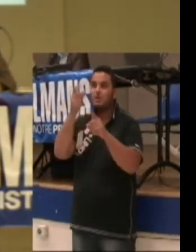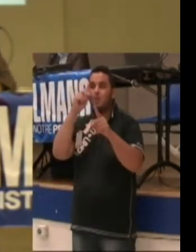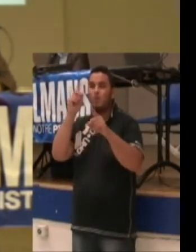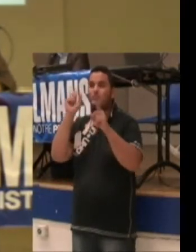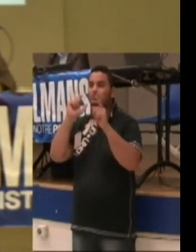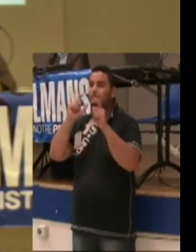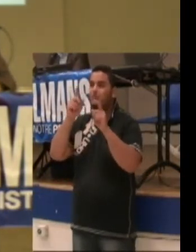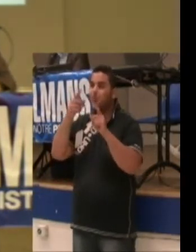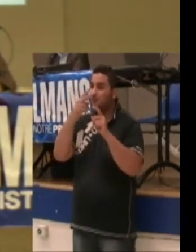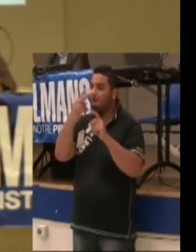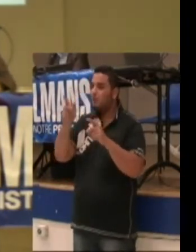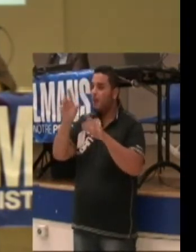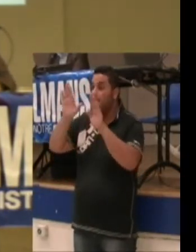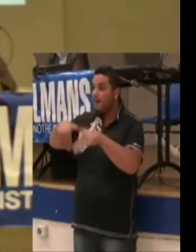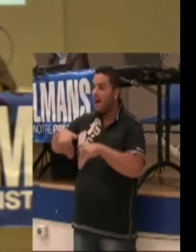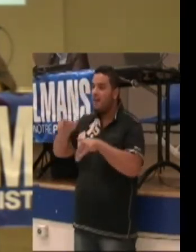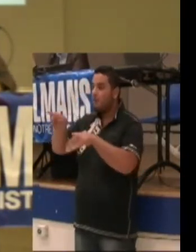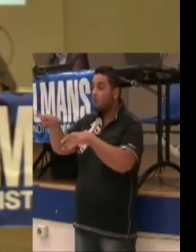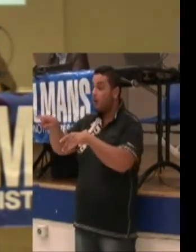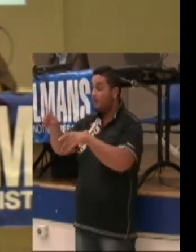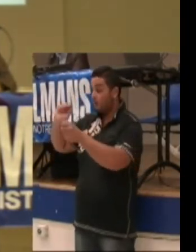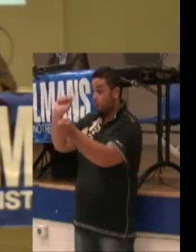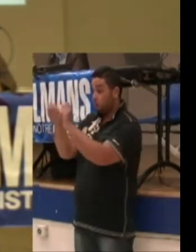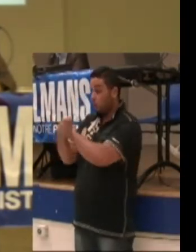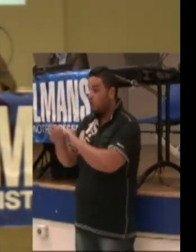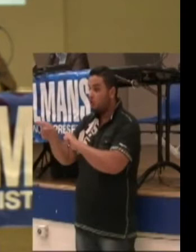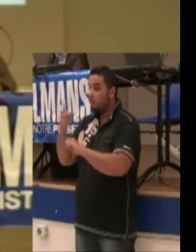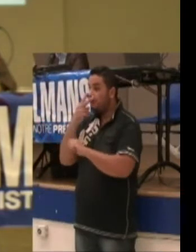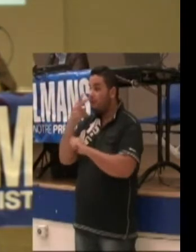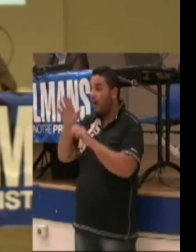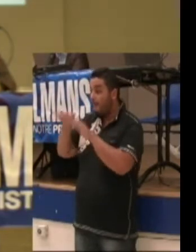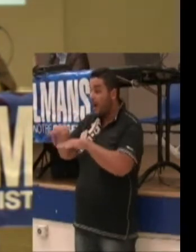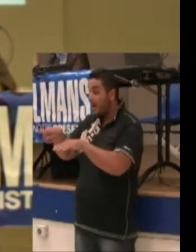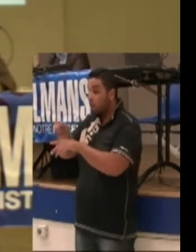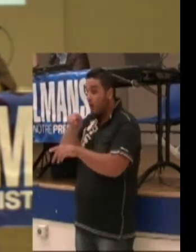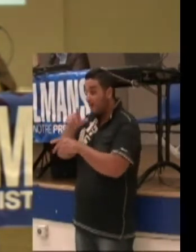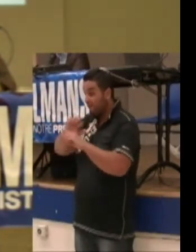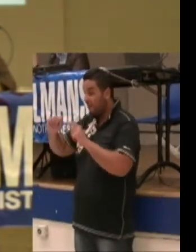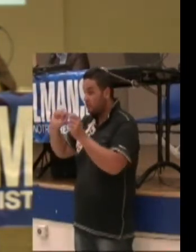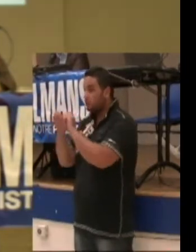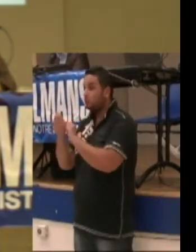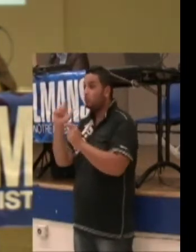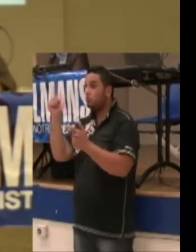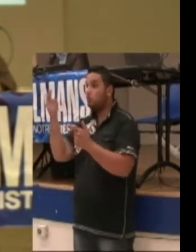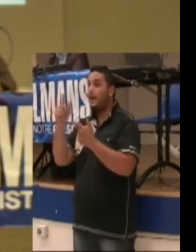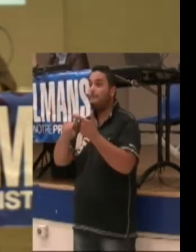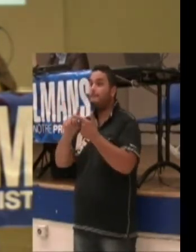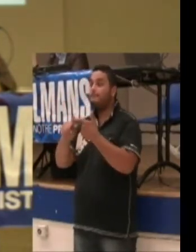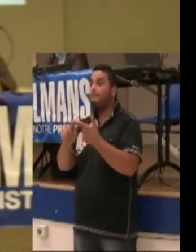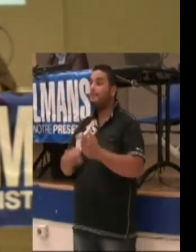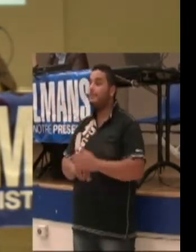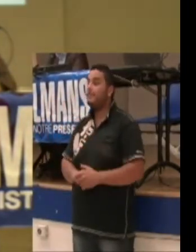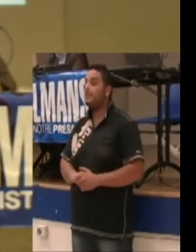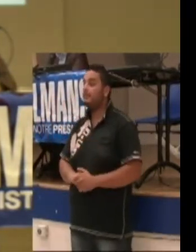quand tu vois le munkar, tu le changes. Quand tu vois le mal, tu le changes. Ok? La deuxième chose.